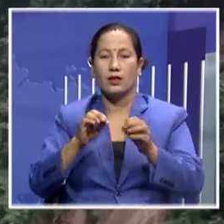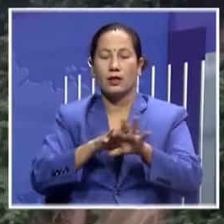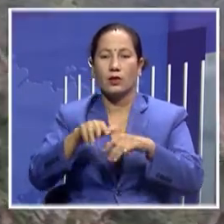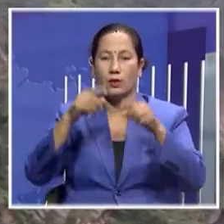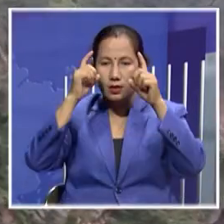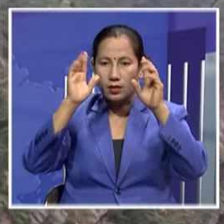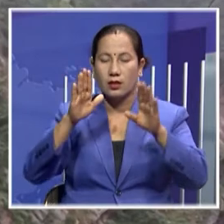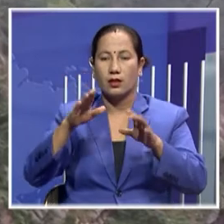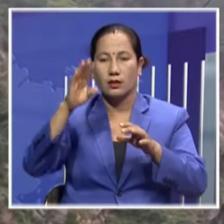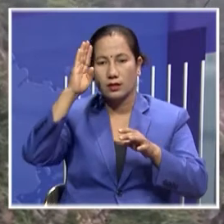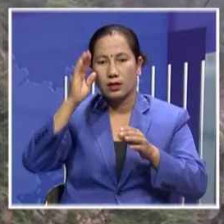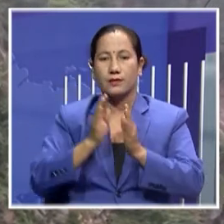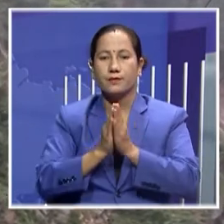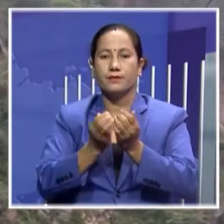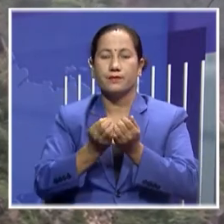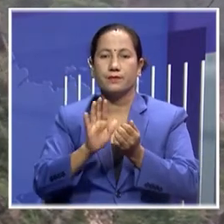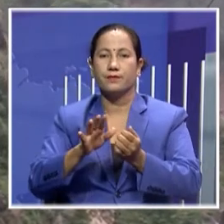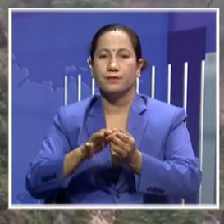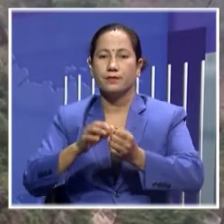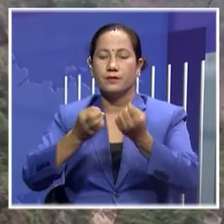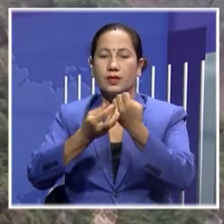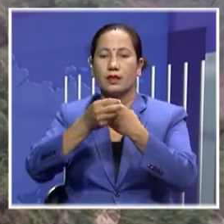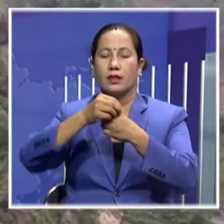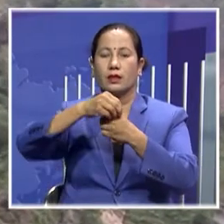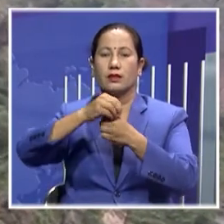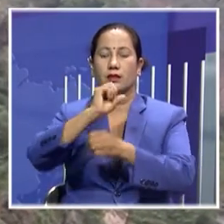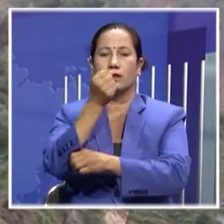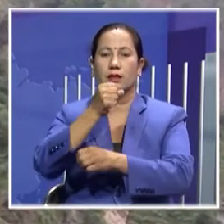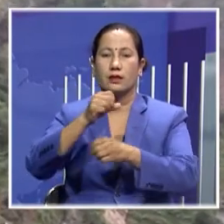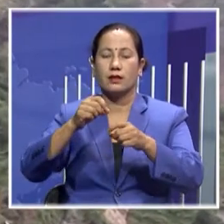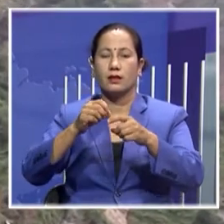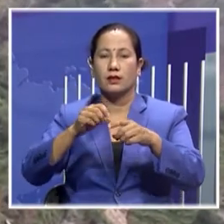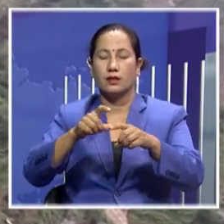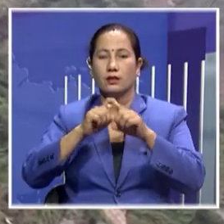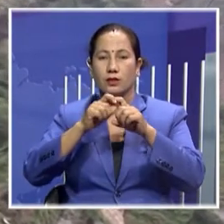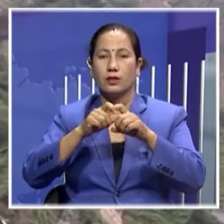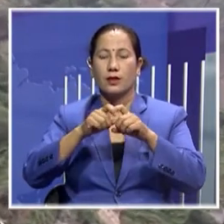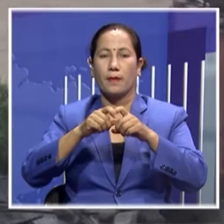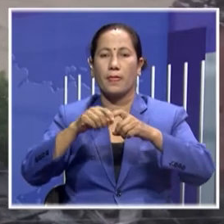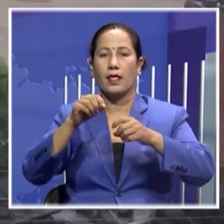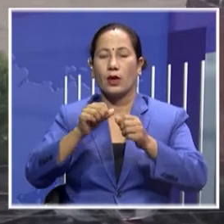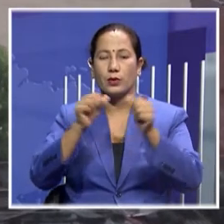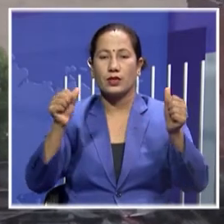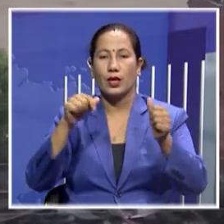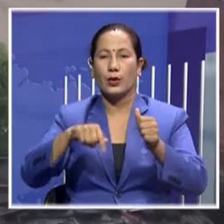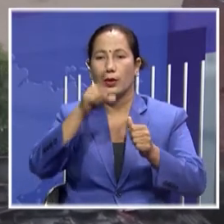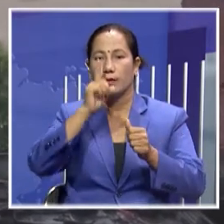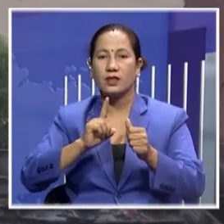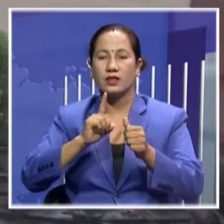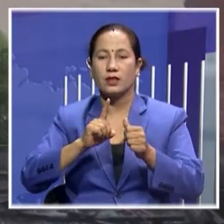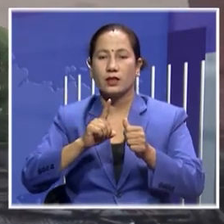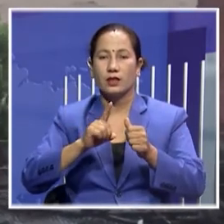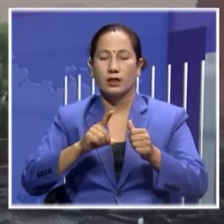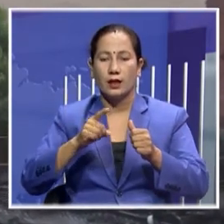अपनाउन सरकारले आग्रह गरेको छ। राष्ट्रिय विपद जोखिम न्यूनीकरण तथा व्यवस्थापन प्राधिकरणका अनुसार यो वर्ष